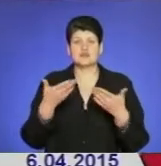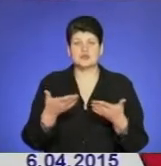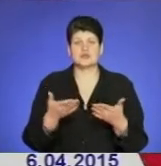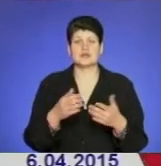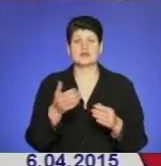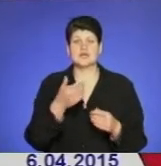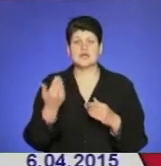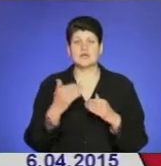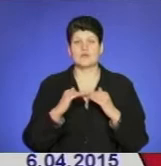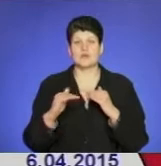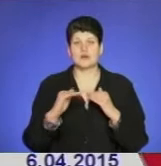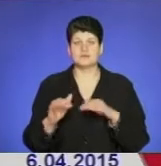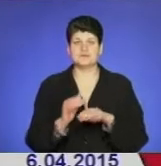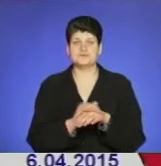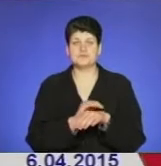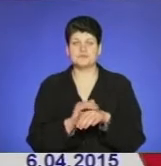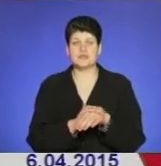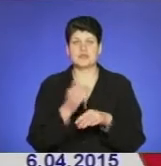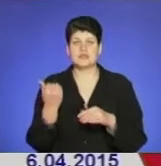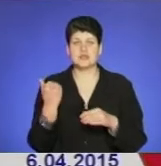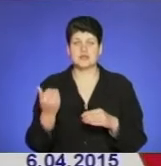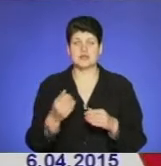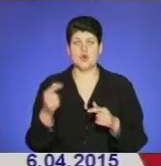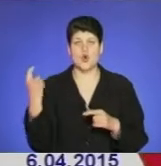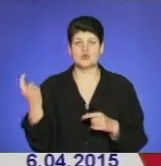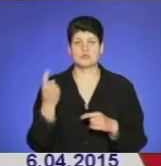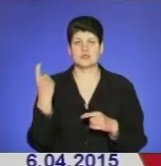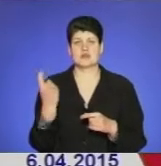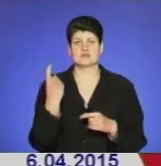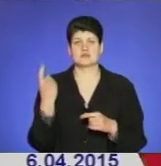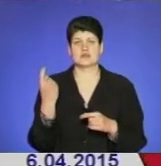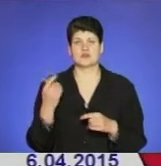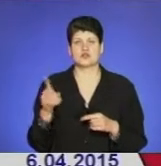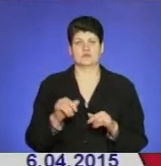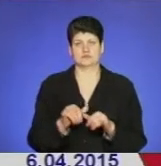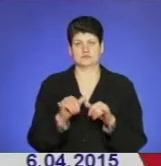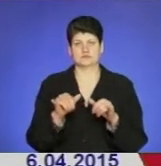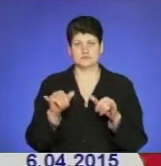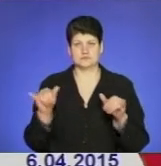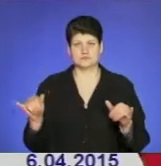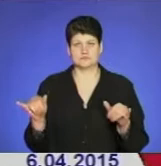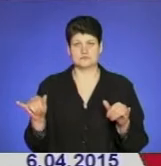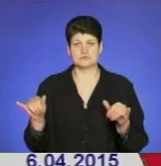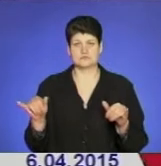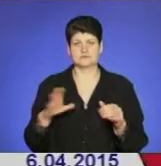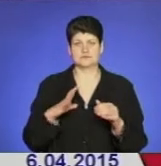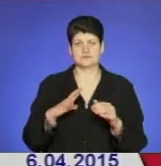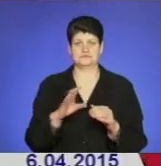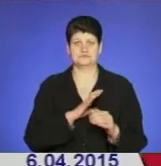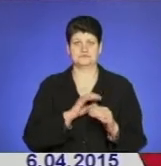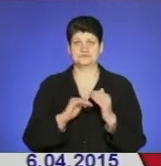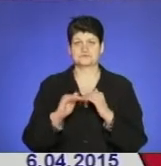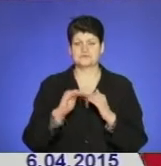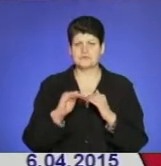поля, їхнє господарство, щоб воно вродило ті поля